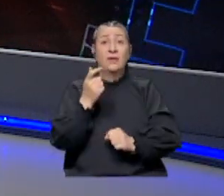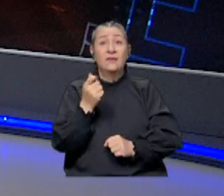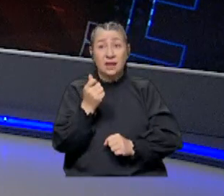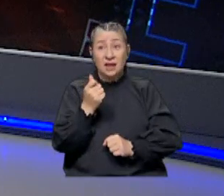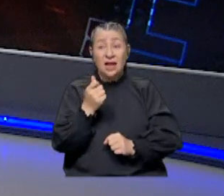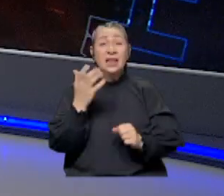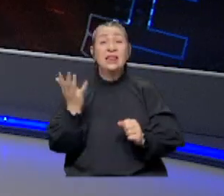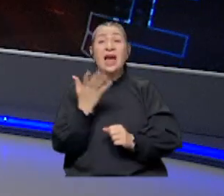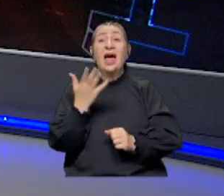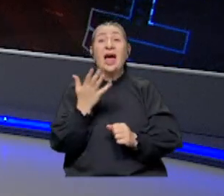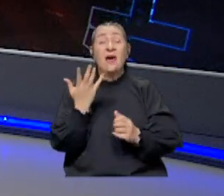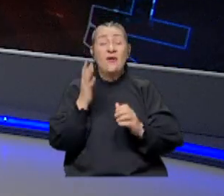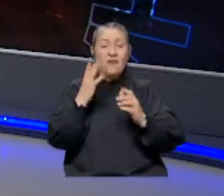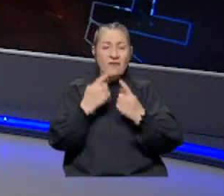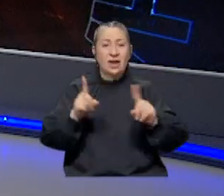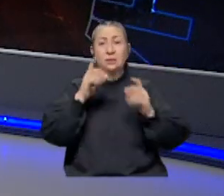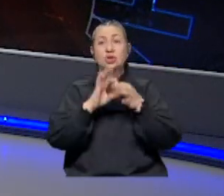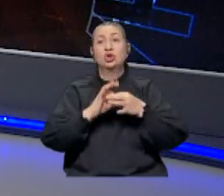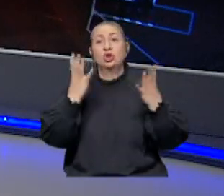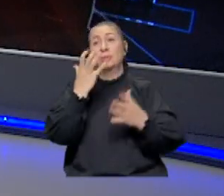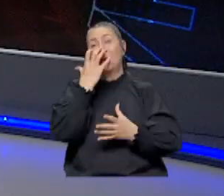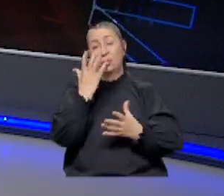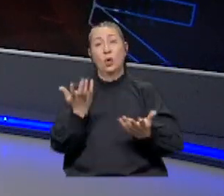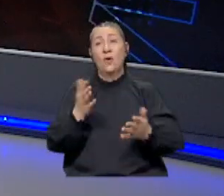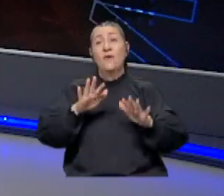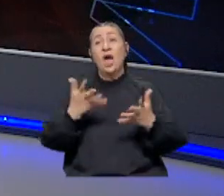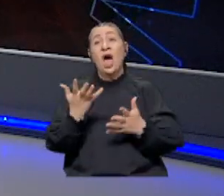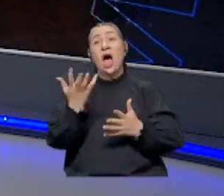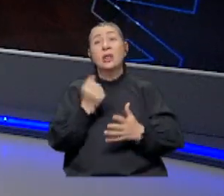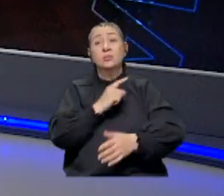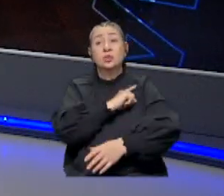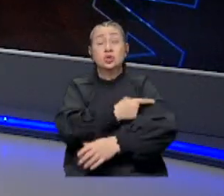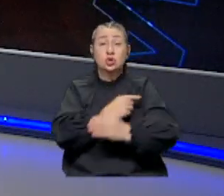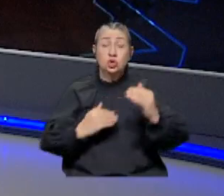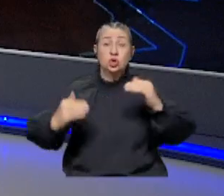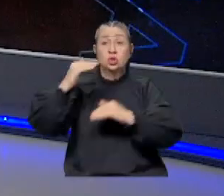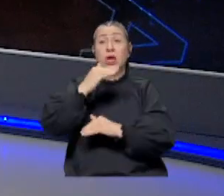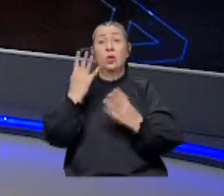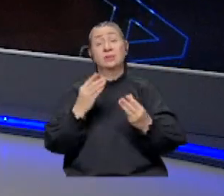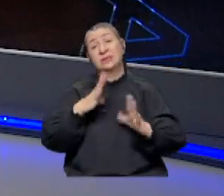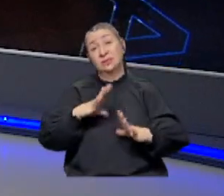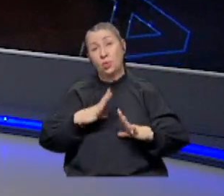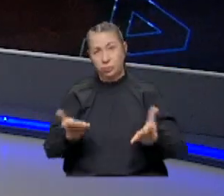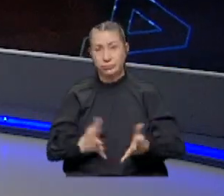fiyatlara daha etkili bir çözüm bekliyor tüketici ya da alım gücünün yükseltilmesini elbette.